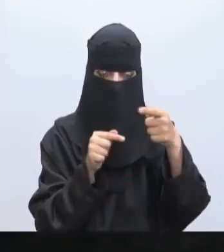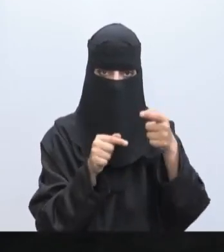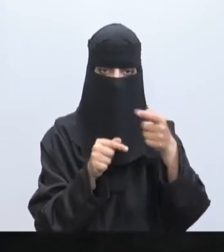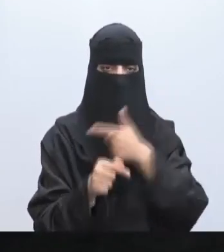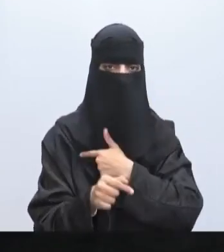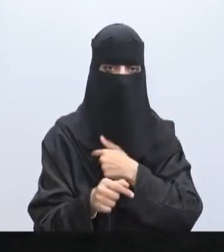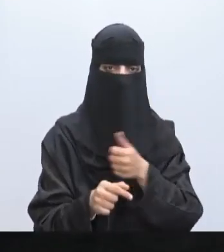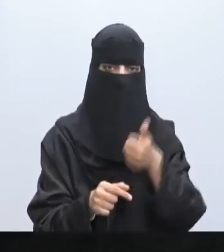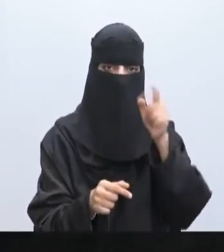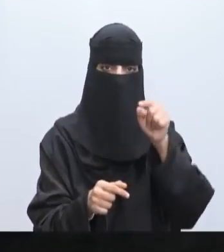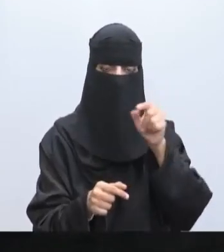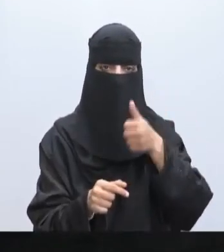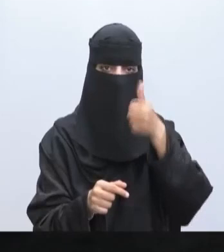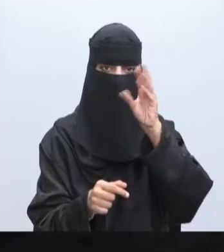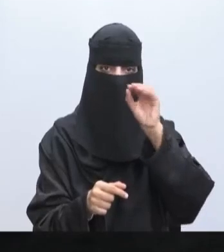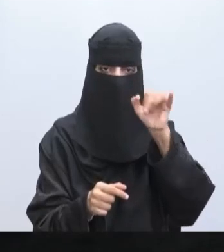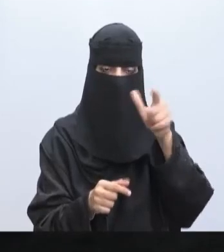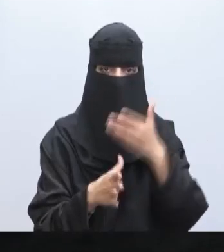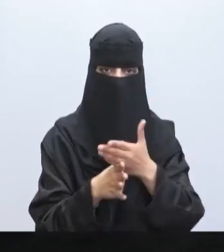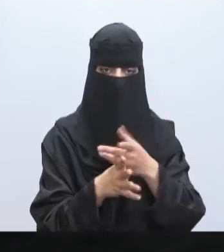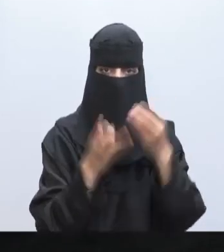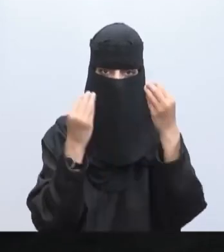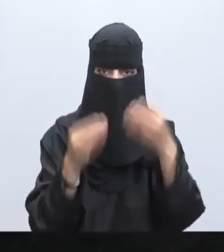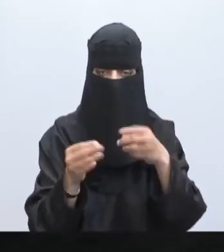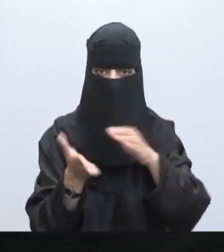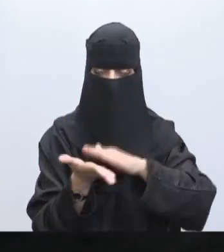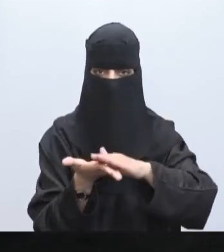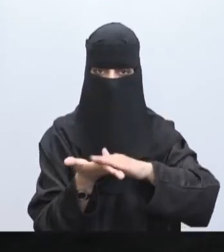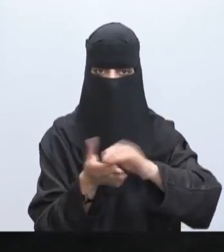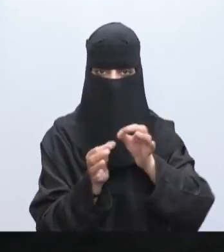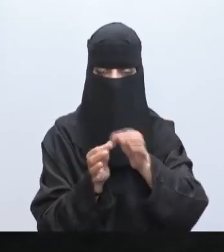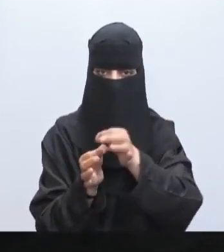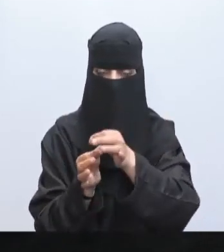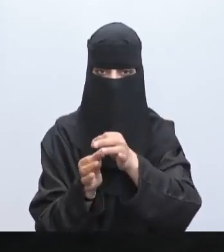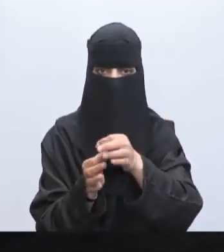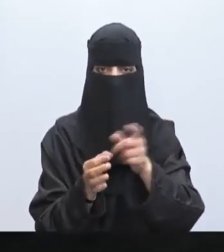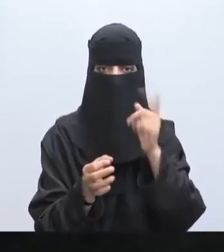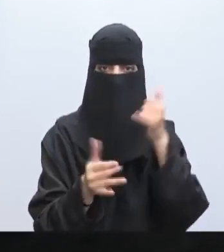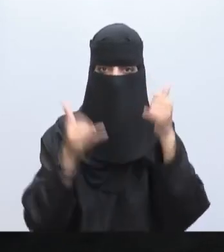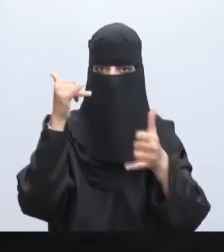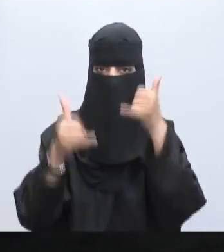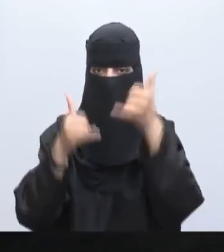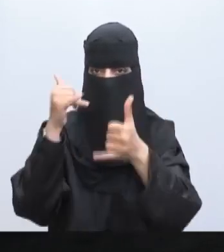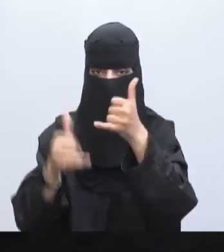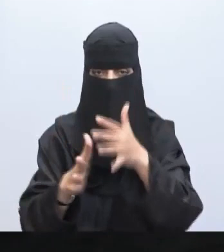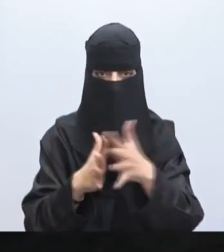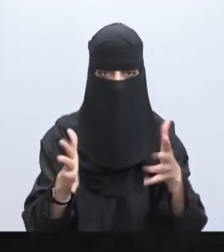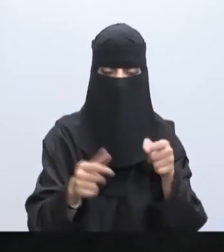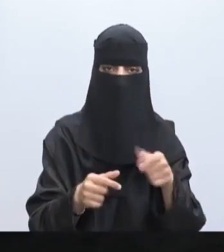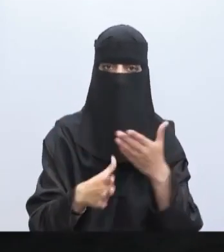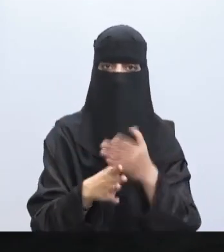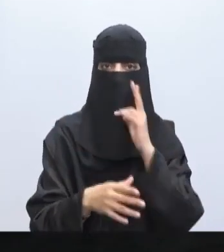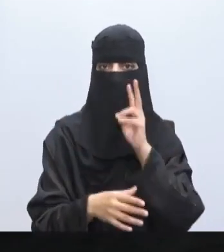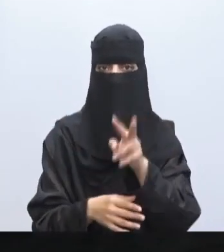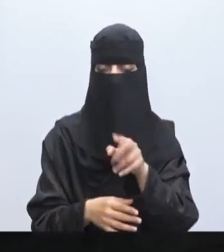باشا ومن معه من جنود من تخريب وتهديم للدرع وقتل للابرياء ابنائي